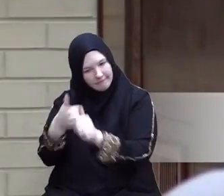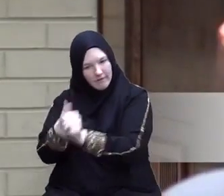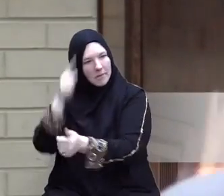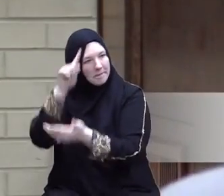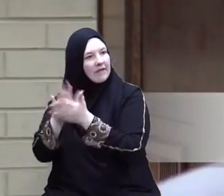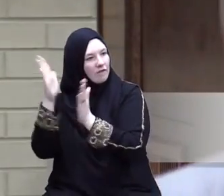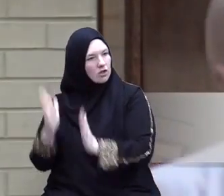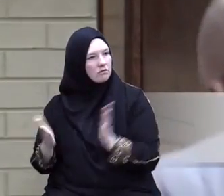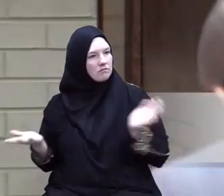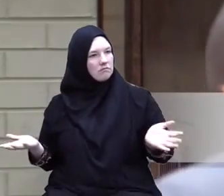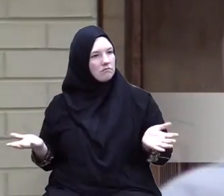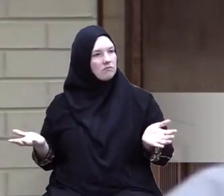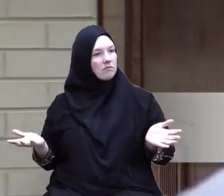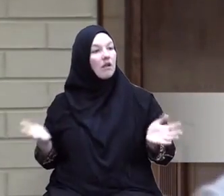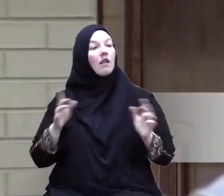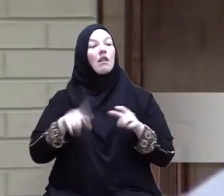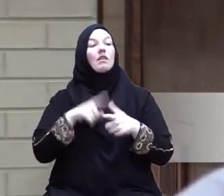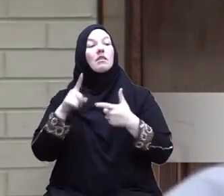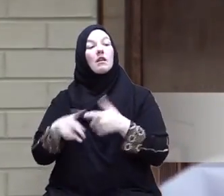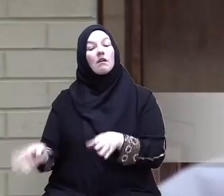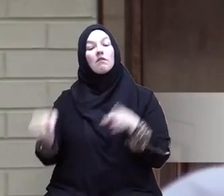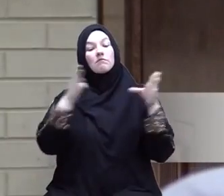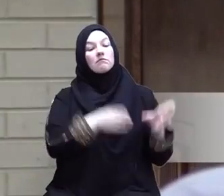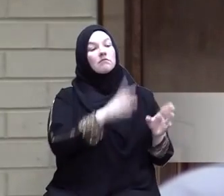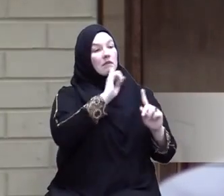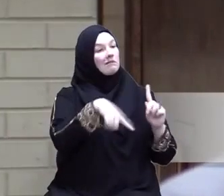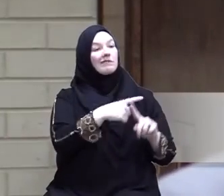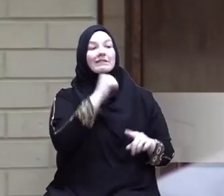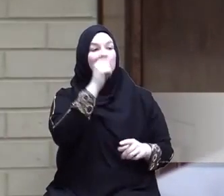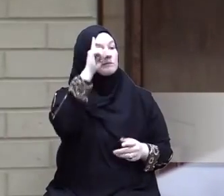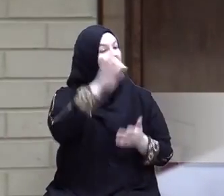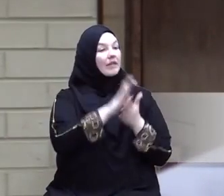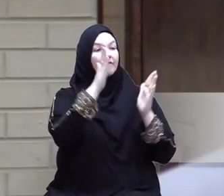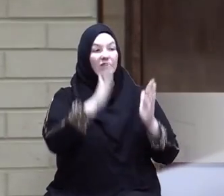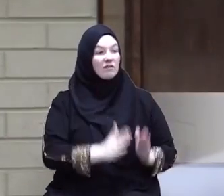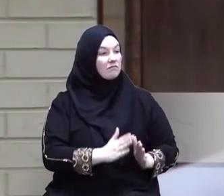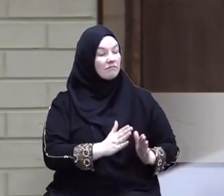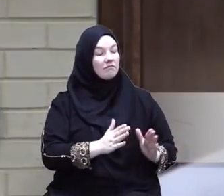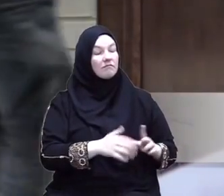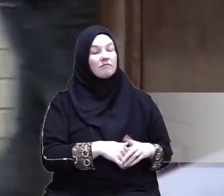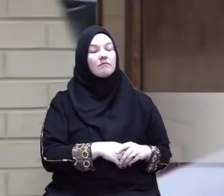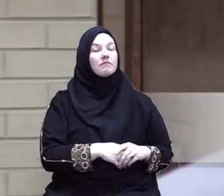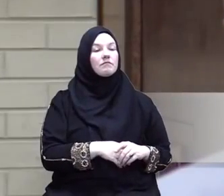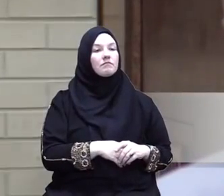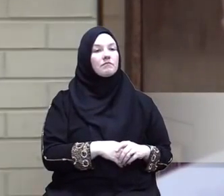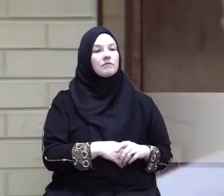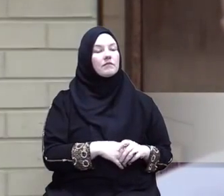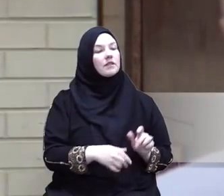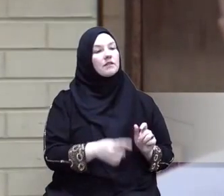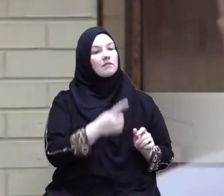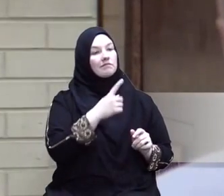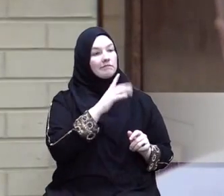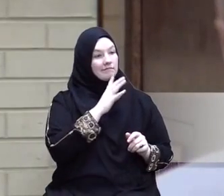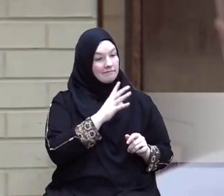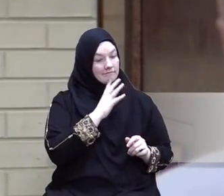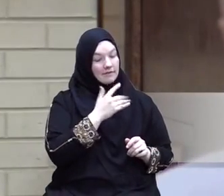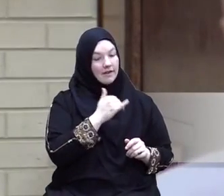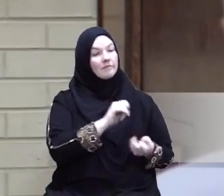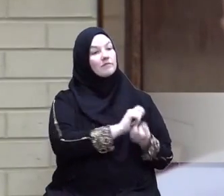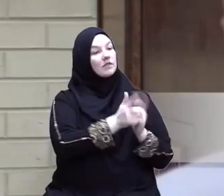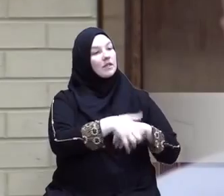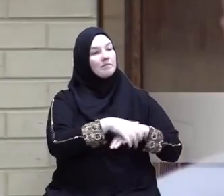believers. Then when it talks about the disbelievers, it says, وَلَهُمْ عَذَابٌ عَظِيمٌ. they have a